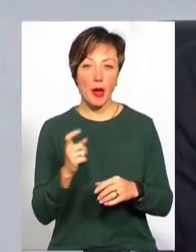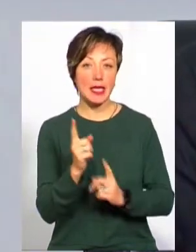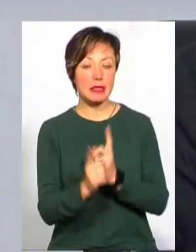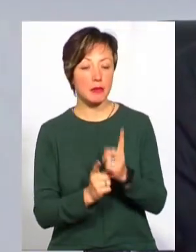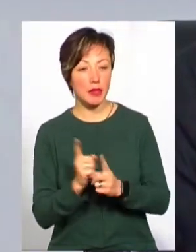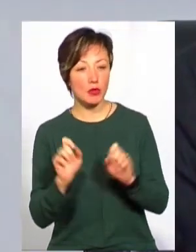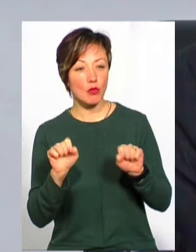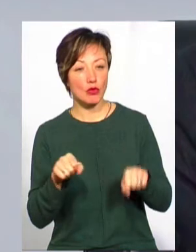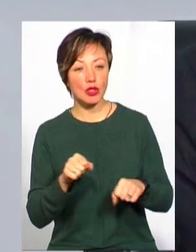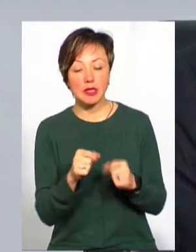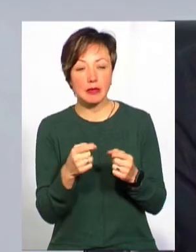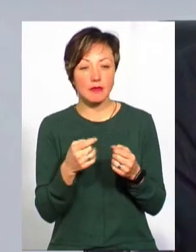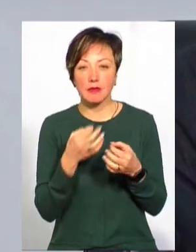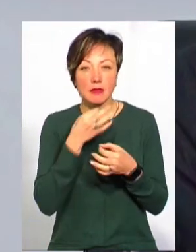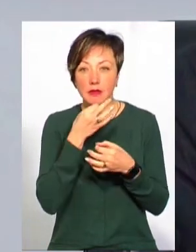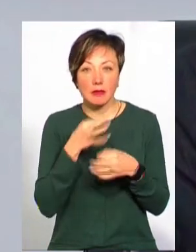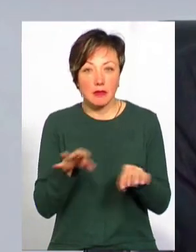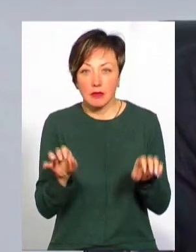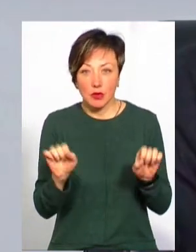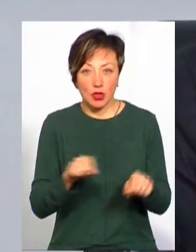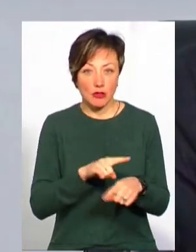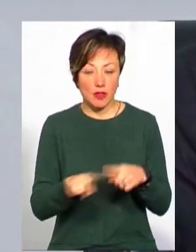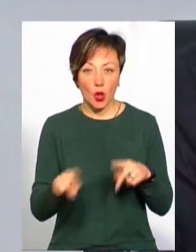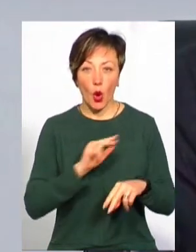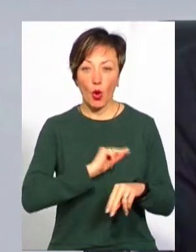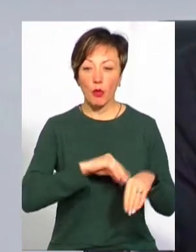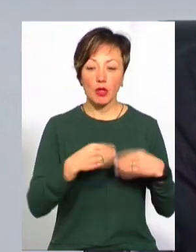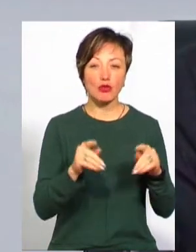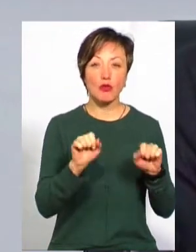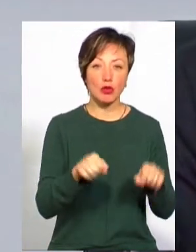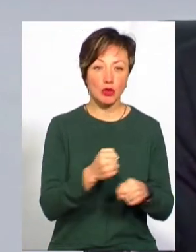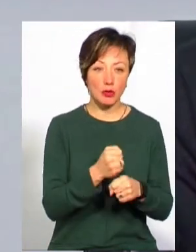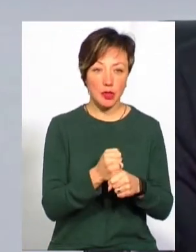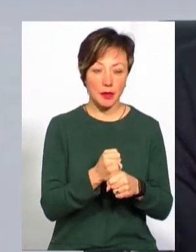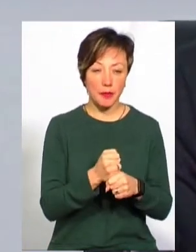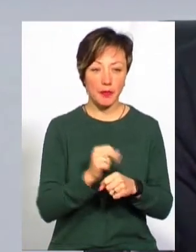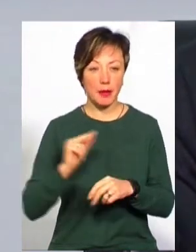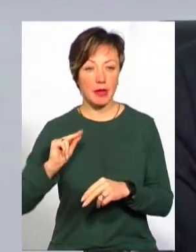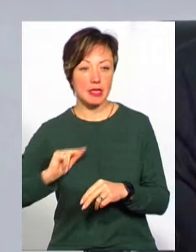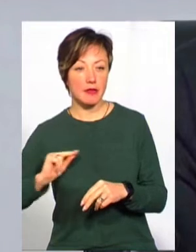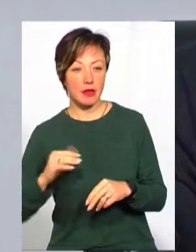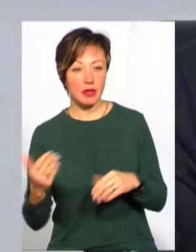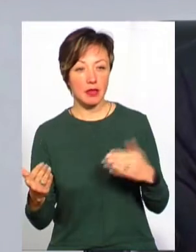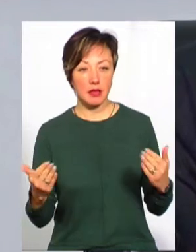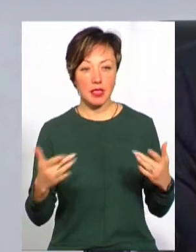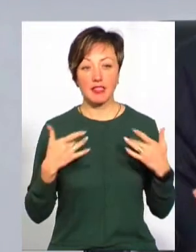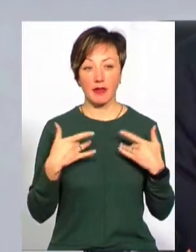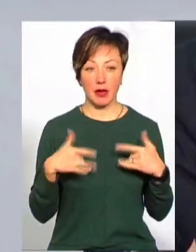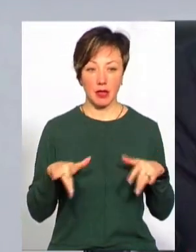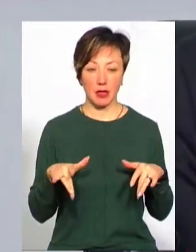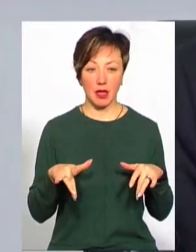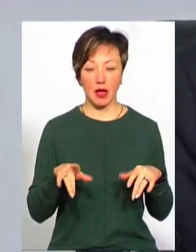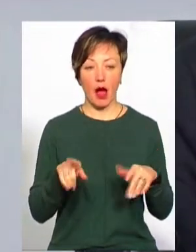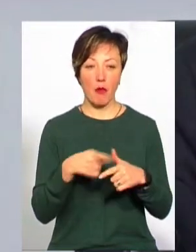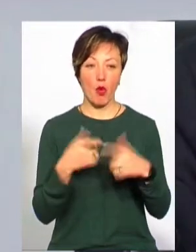може змінитися що завгодно і швидко. Роботодавець, що може зробити, і працівник? Звільнитися. чи